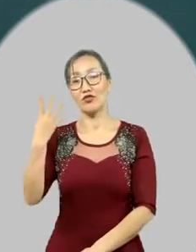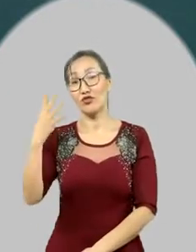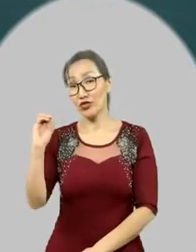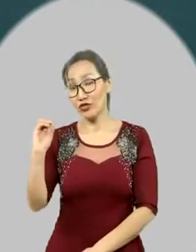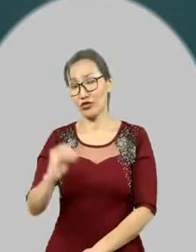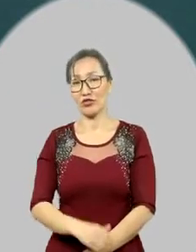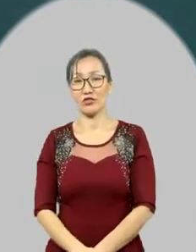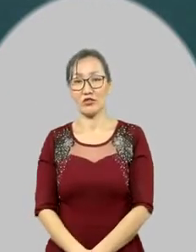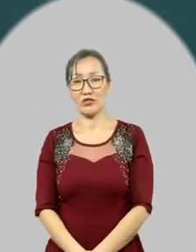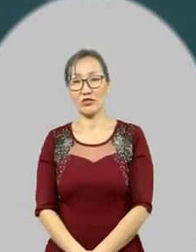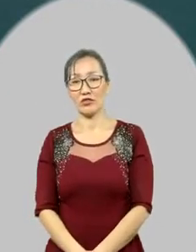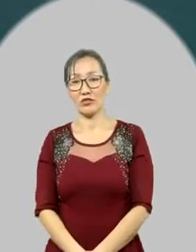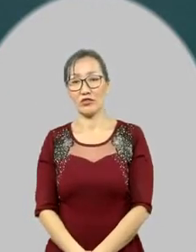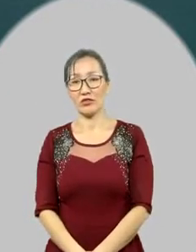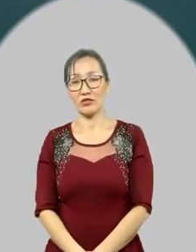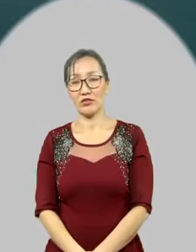40.